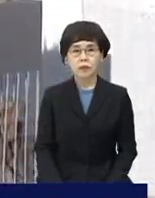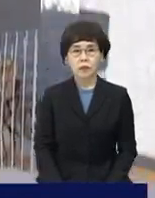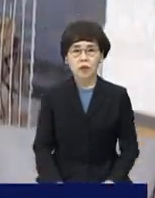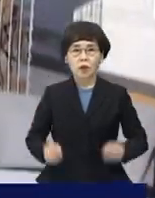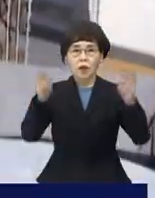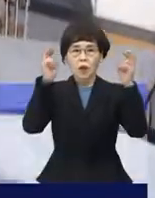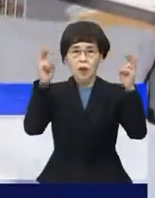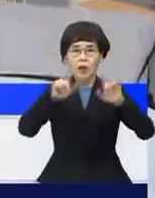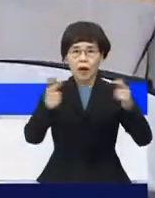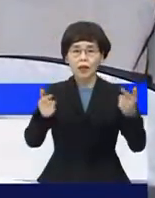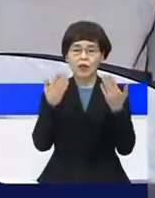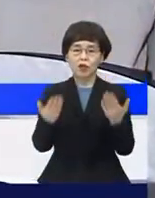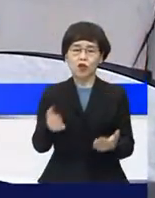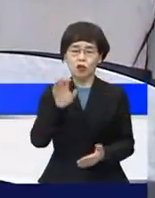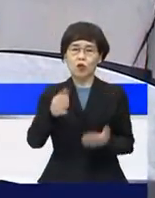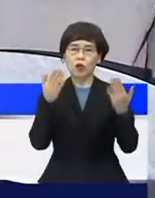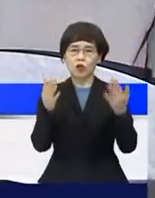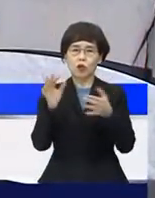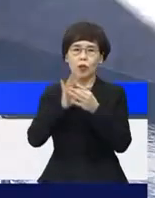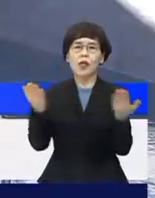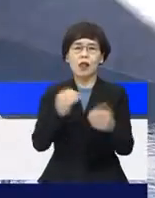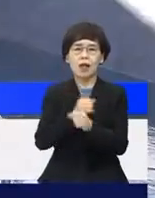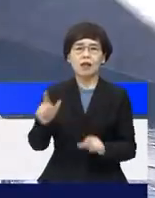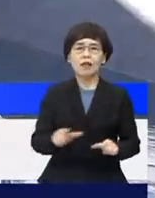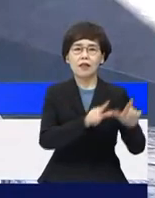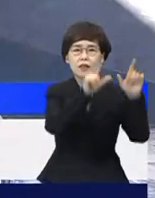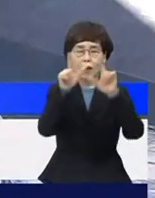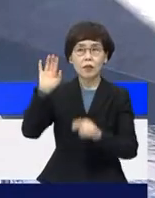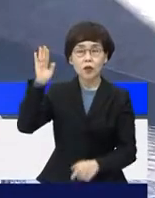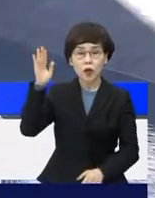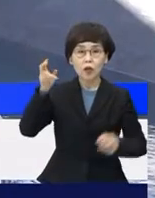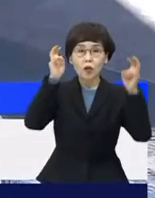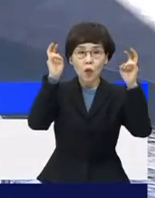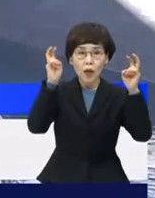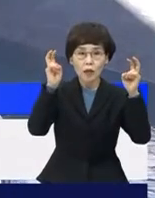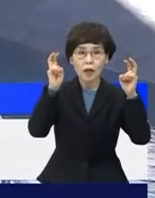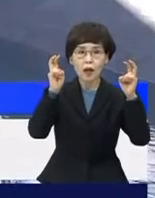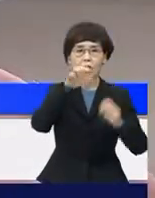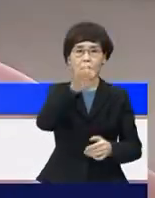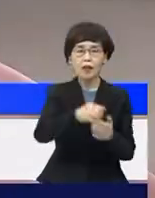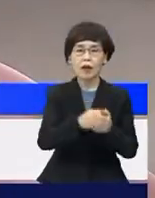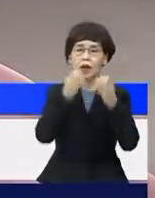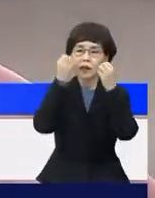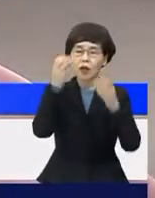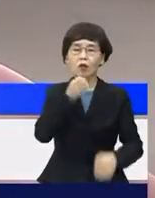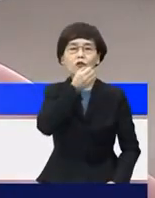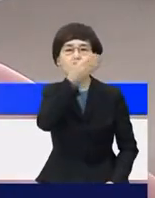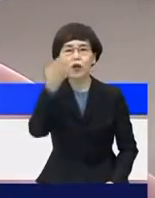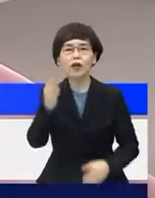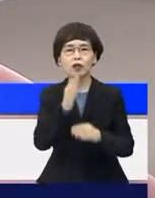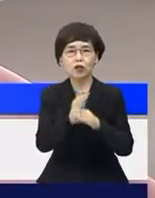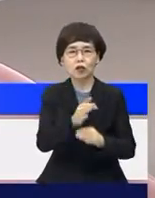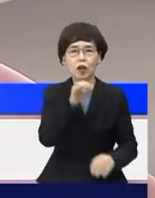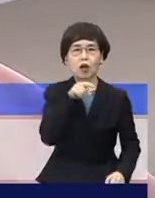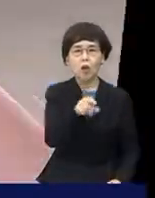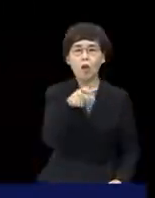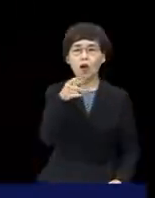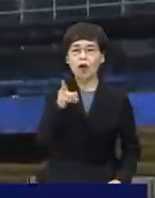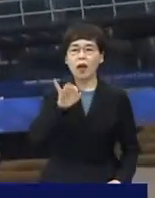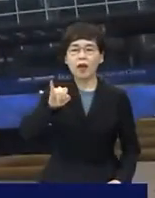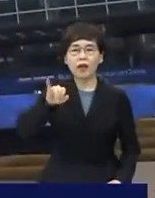회사가 아닌 휴양지에서 쉬면서 일하는 삶. 바로 최근 기업들을 중심으로 새로운 트렌드로 떠오르는